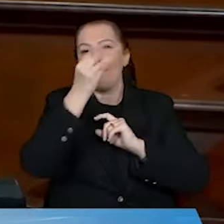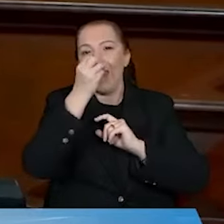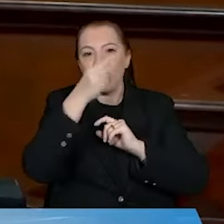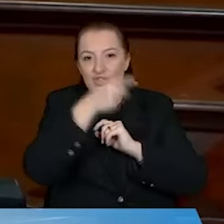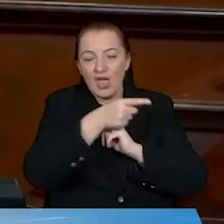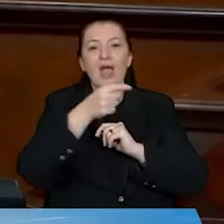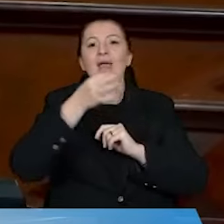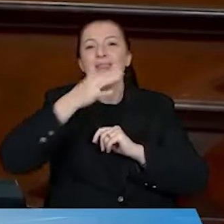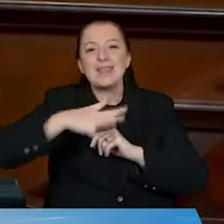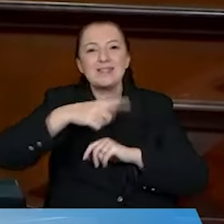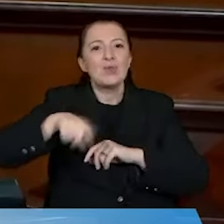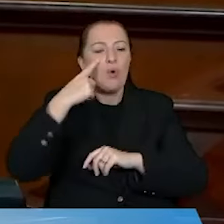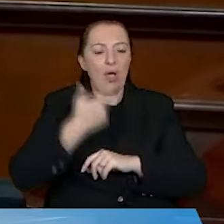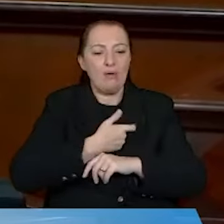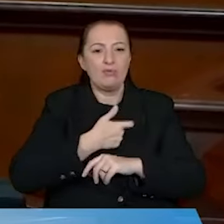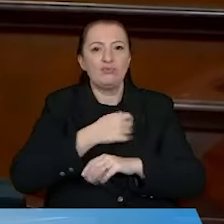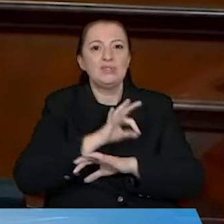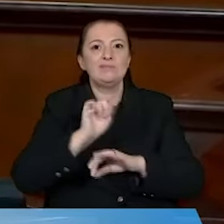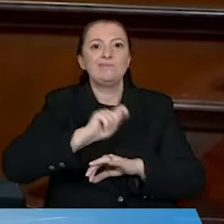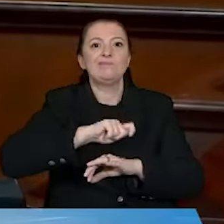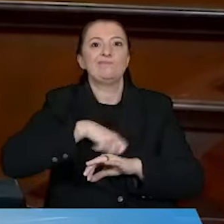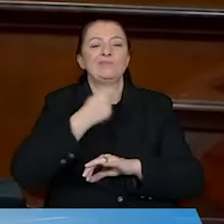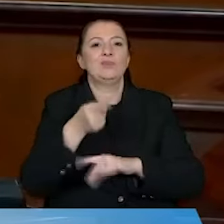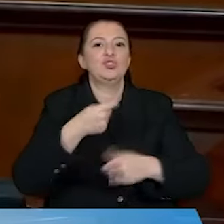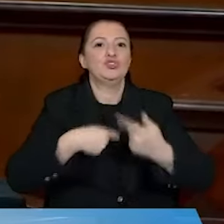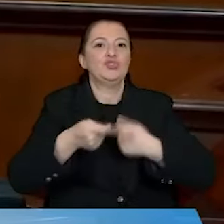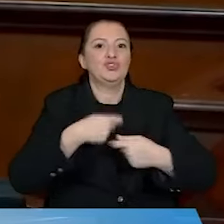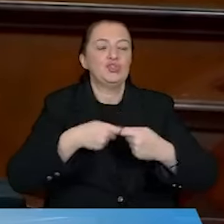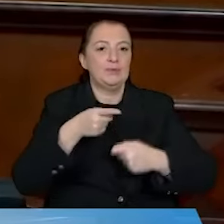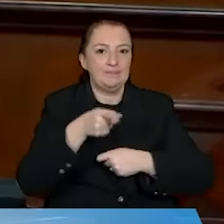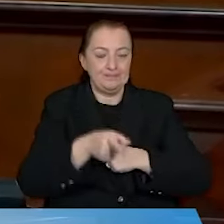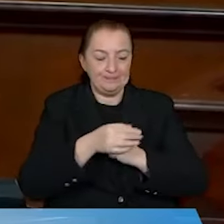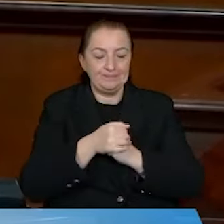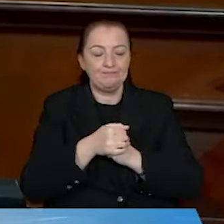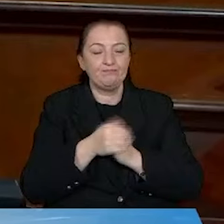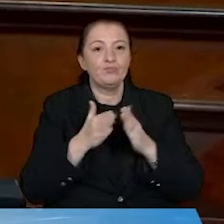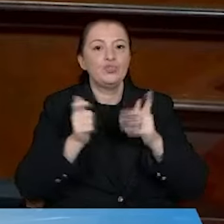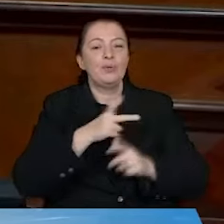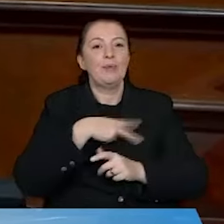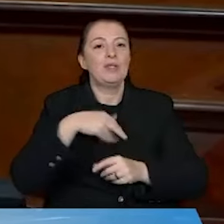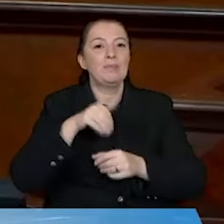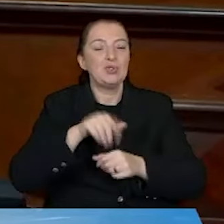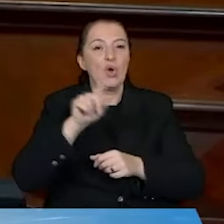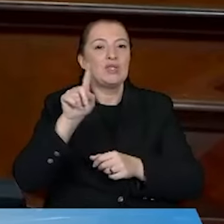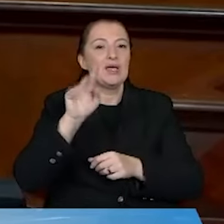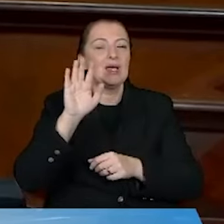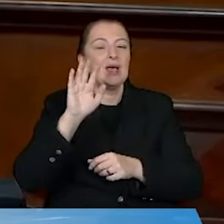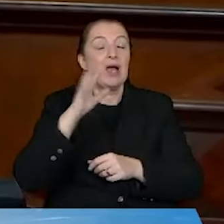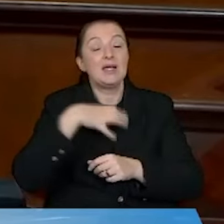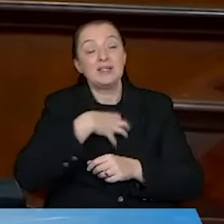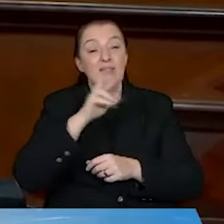tarafından işletilmesi. Biraz evvel söylediğim iş bilmezlik kategorisine bir örnek. Büyükşehir Belediye Meclisi 10 Haziran